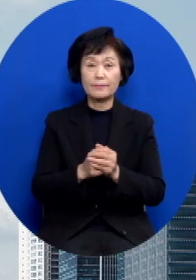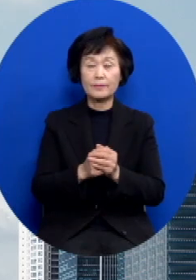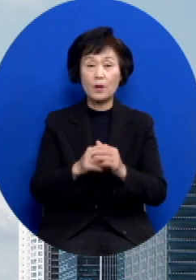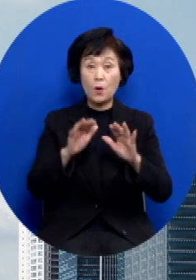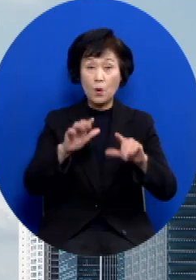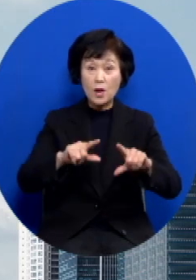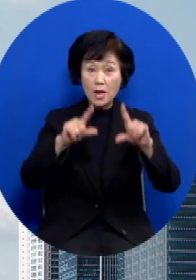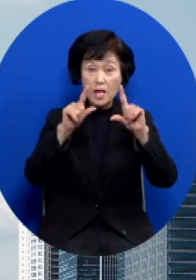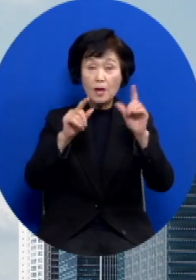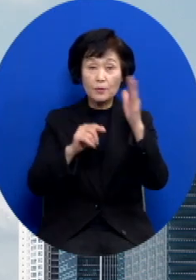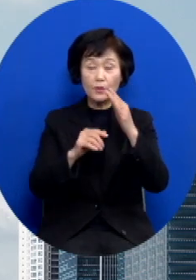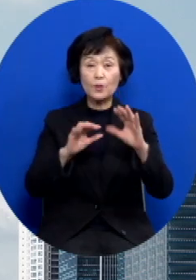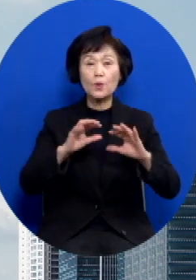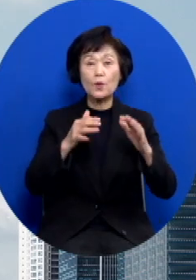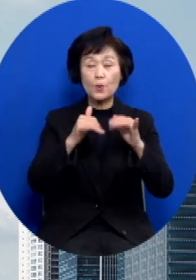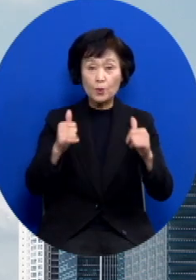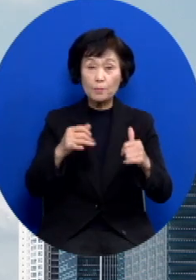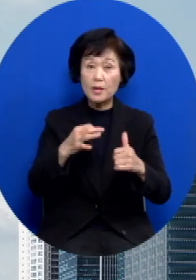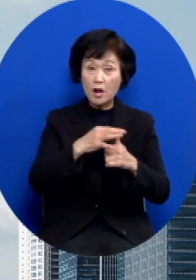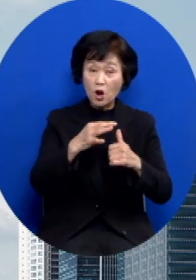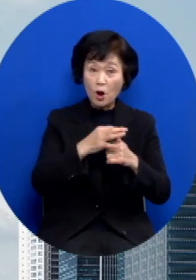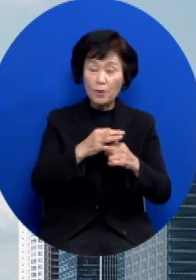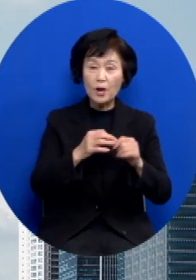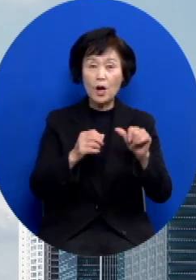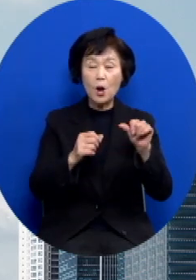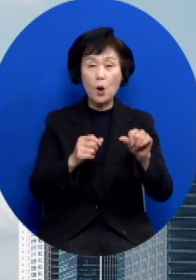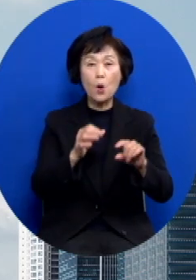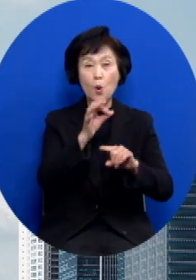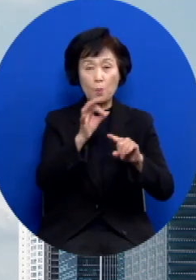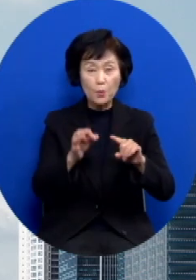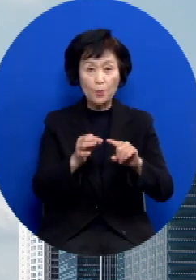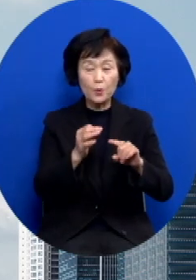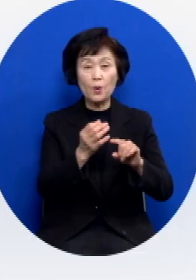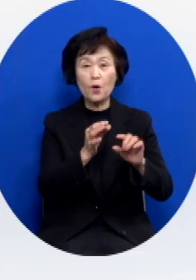올해부터 국민연금 급여액이 5% 넘게 오릅니다.